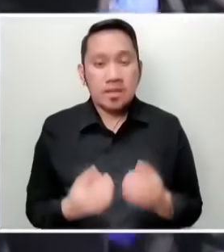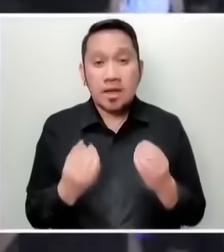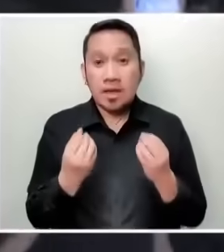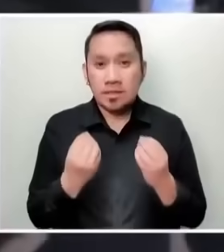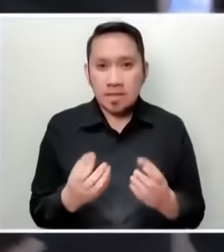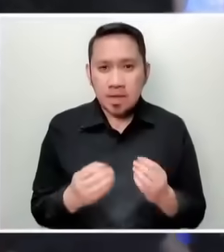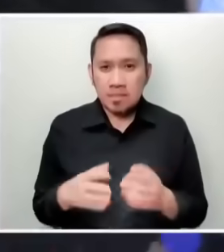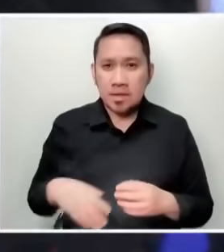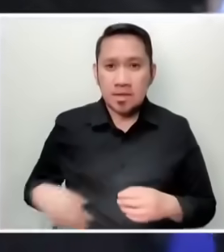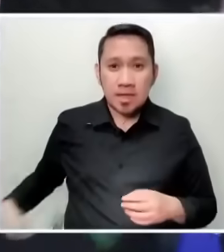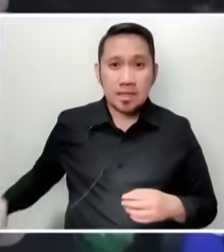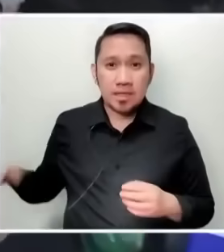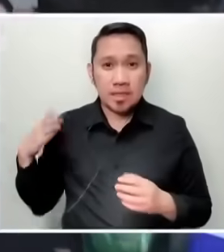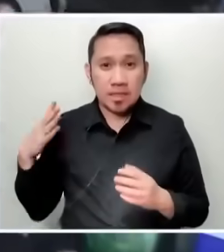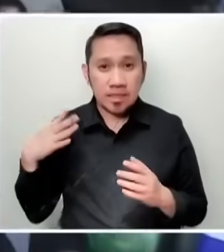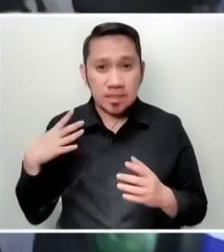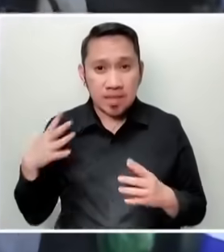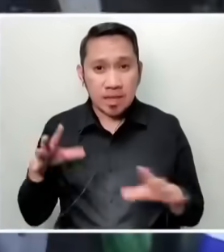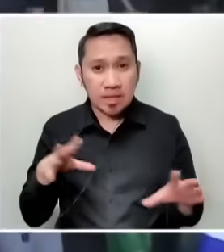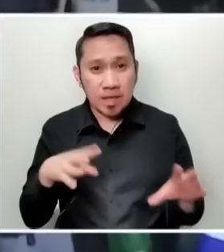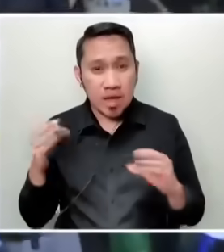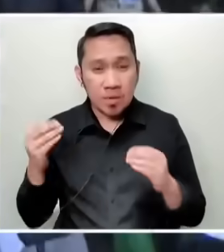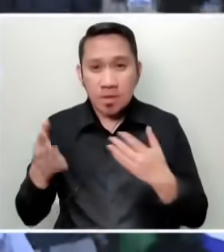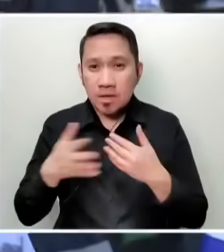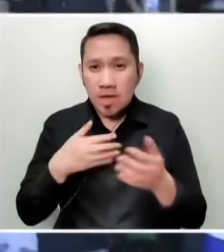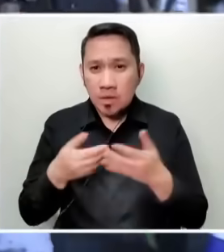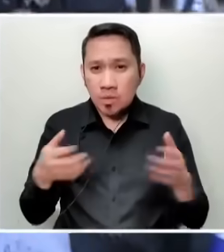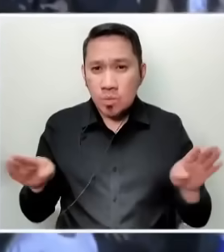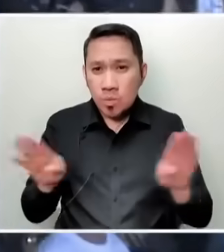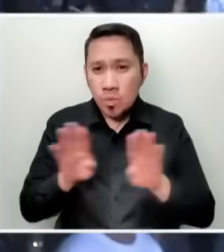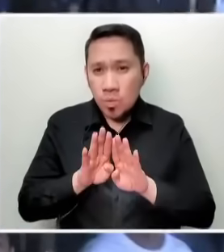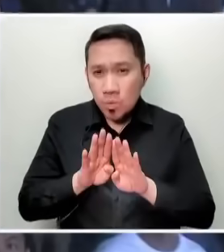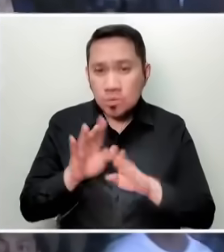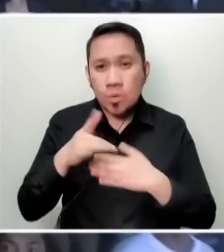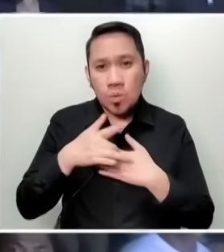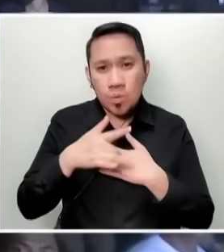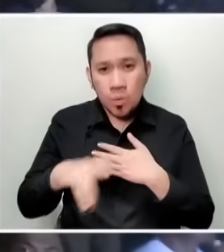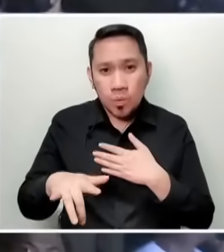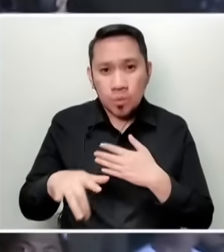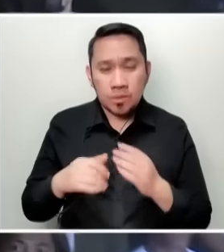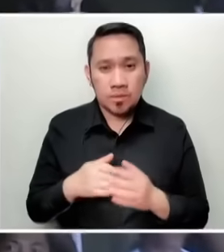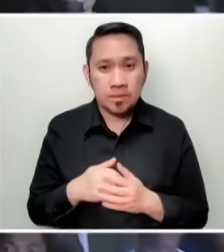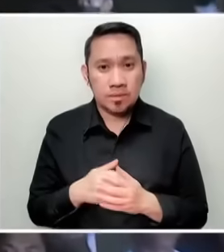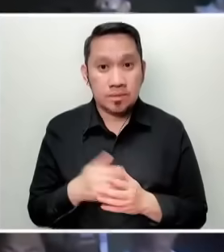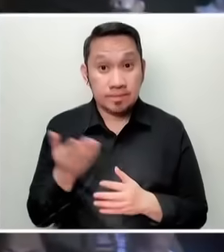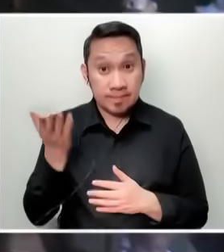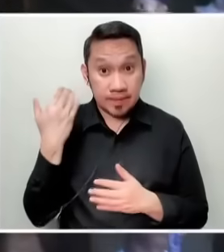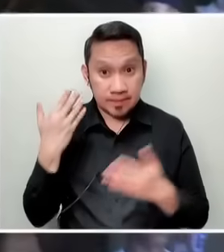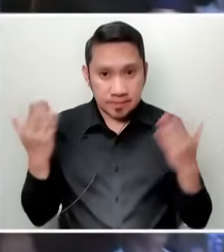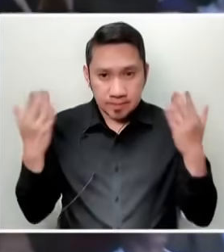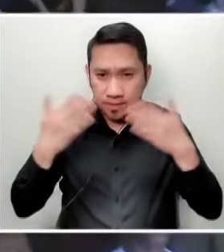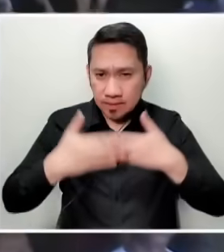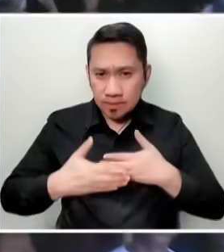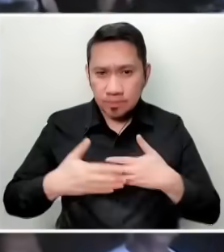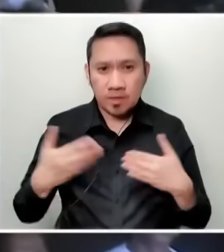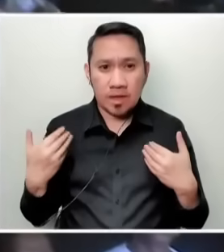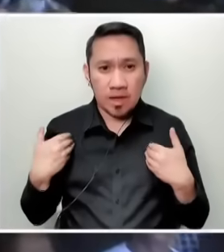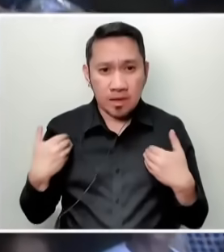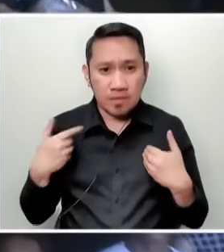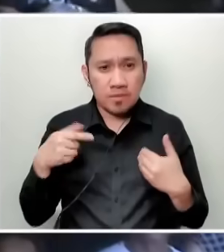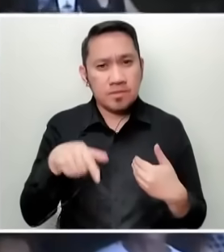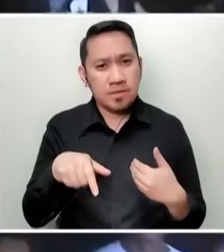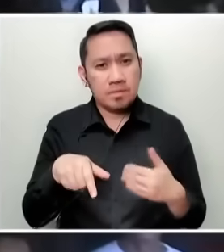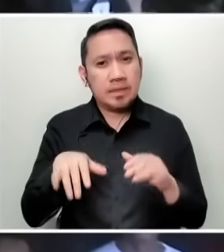Naghihintay sa labas kahit maagang sinira ang sementeryo para sa mga dumadalaw. Kagabi lang, may mga nagpalipas pa ng